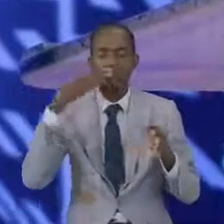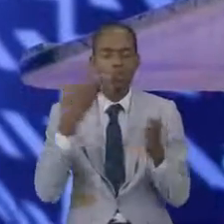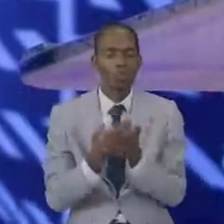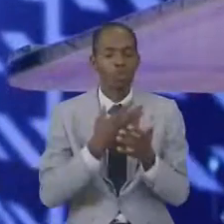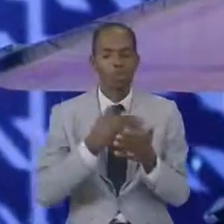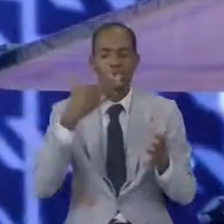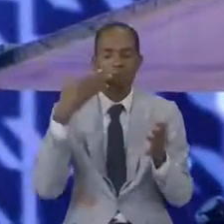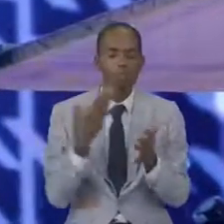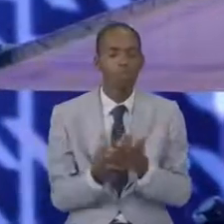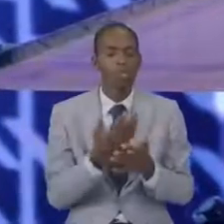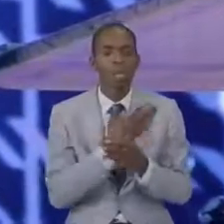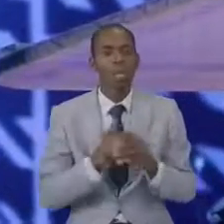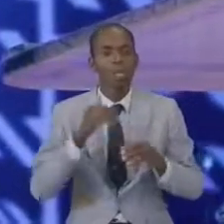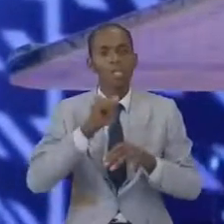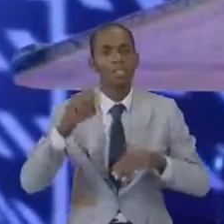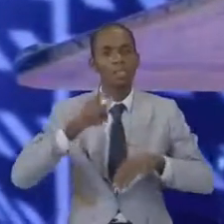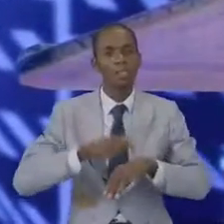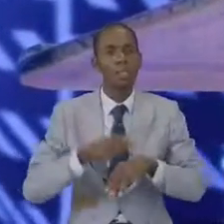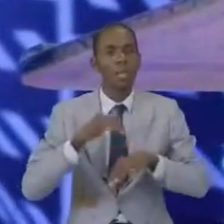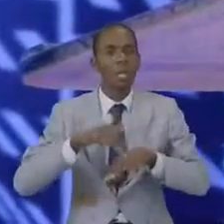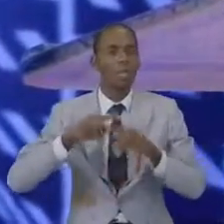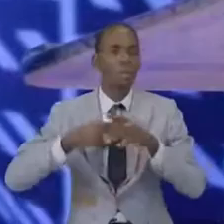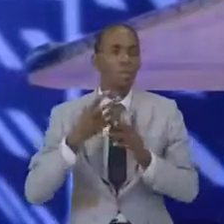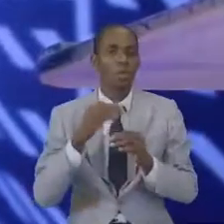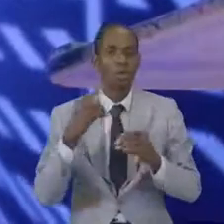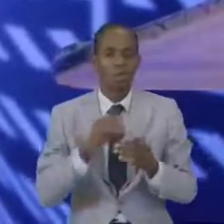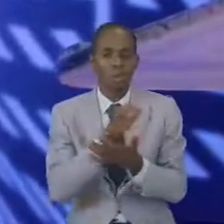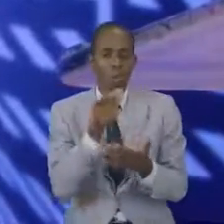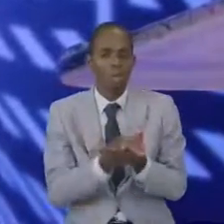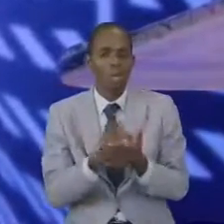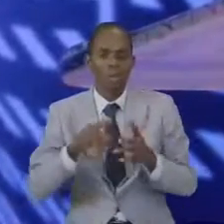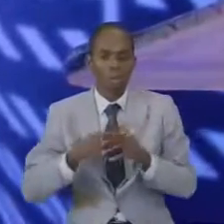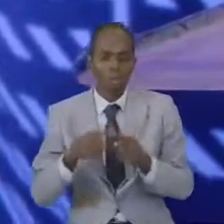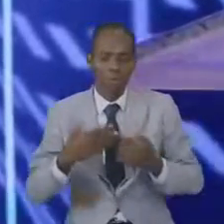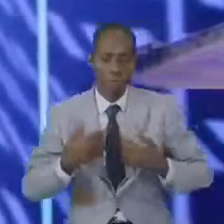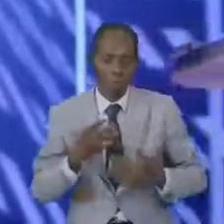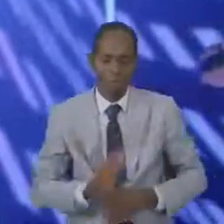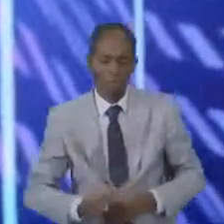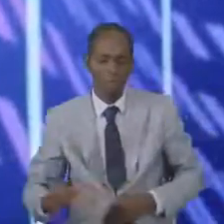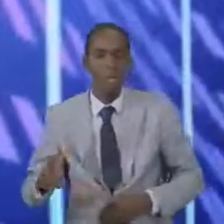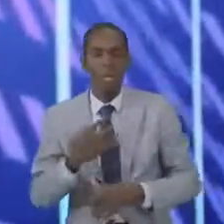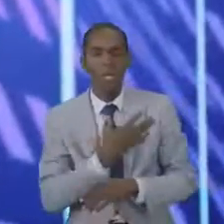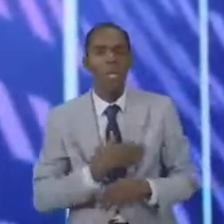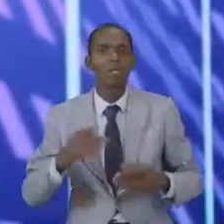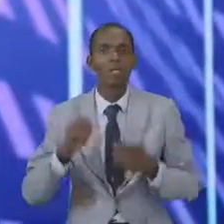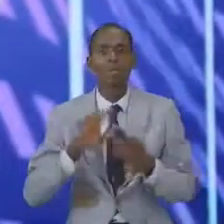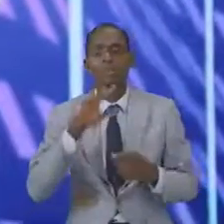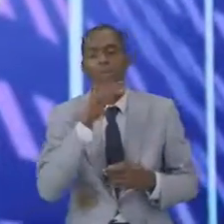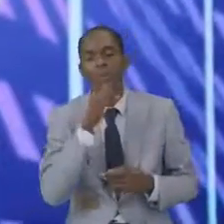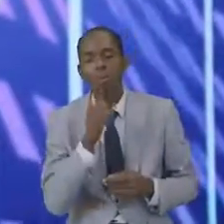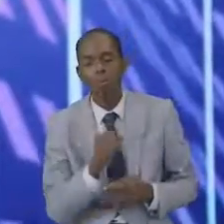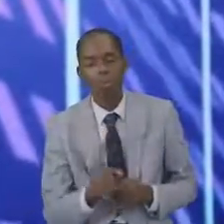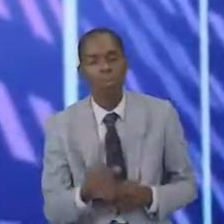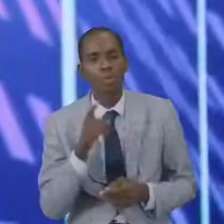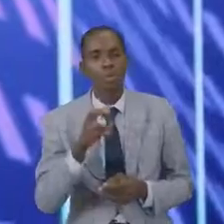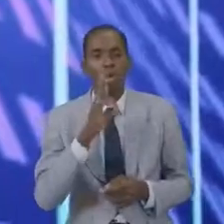bien au début du mariage et dans la suite lorsque vous commencez à avoir des enfants et jusqu'à l'âge adulte